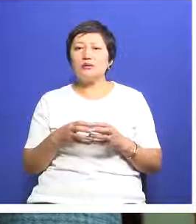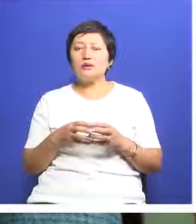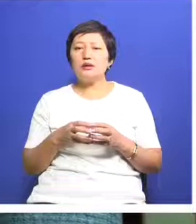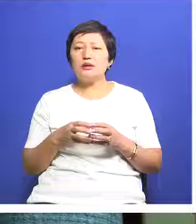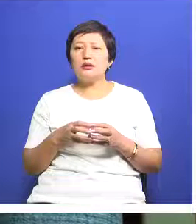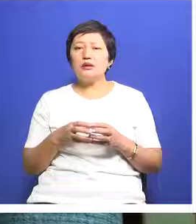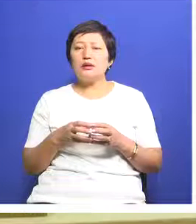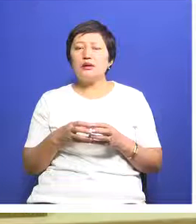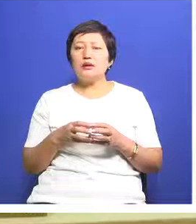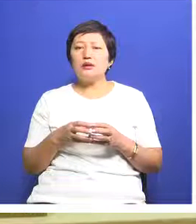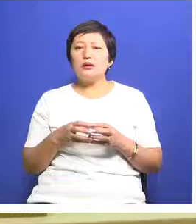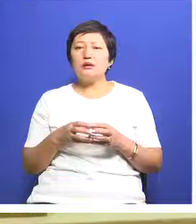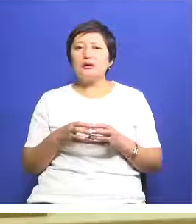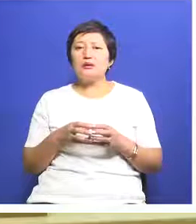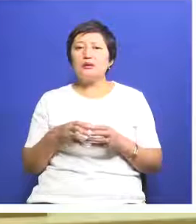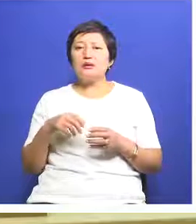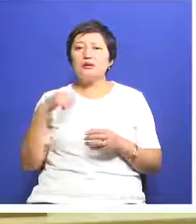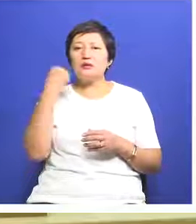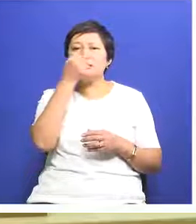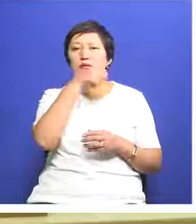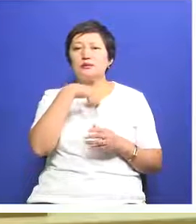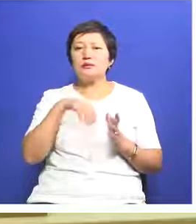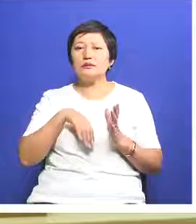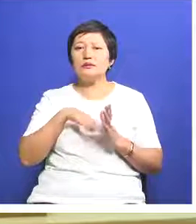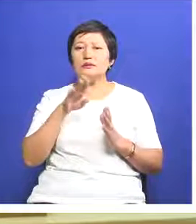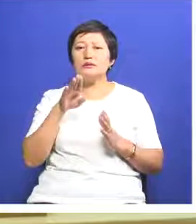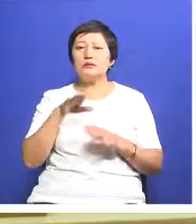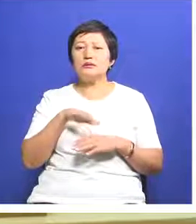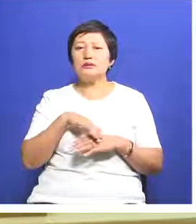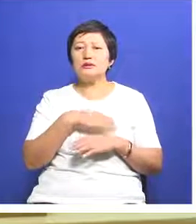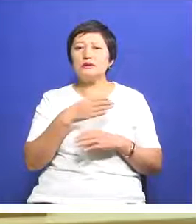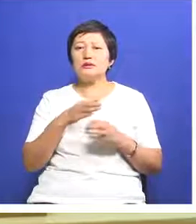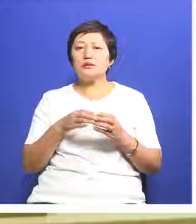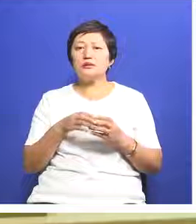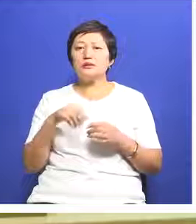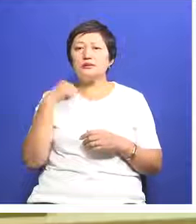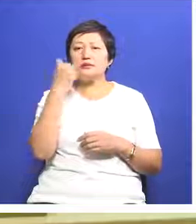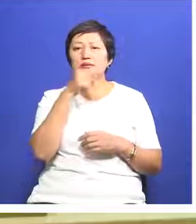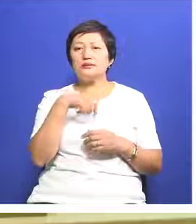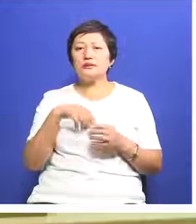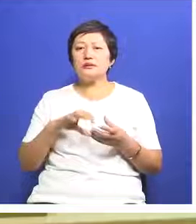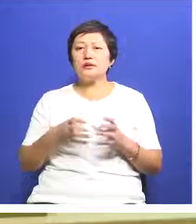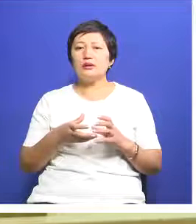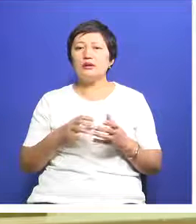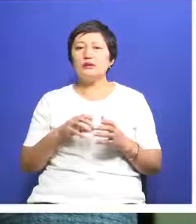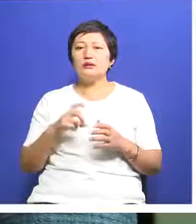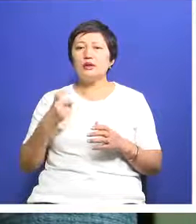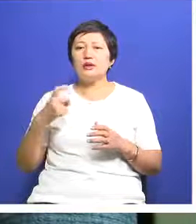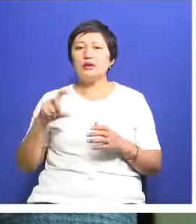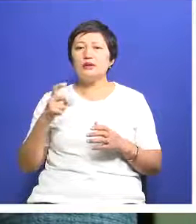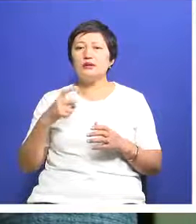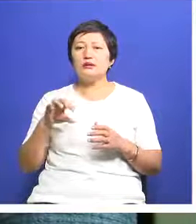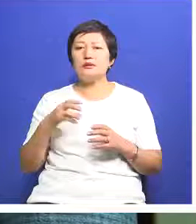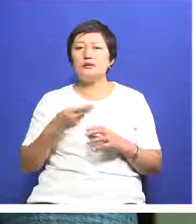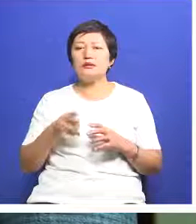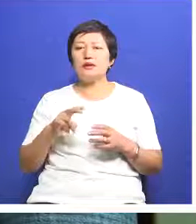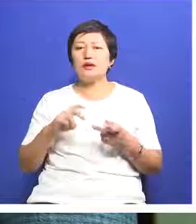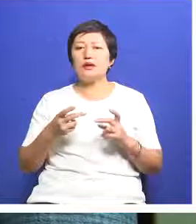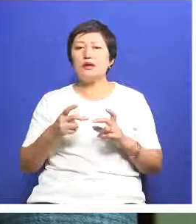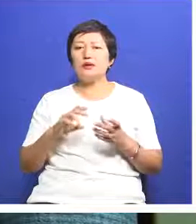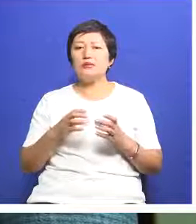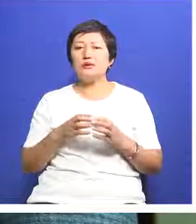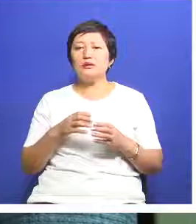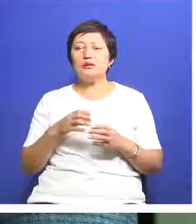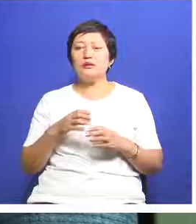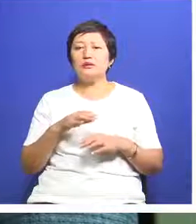ауылдың жылдан жылға өсу қарқыны жақсы. Жылдан жылға ауылдың экономикасы да, әлеуметтік жағдайы